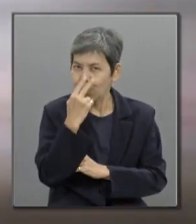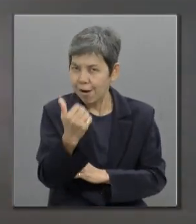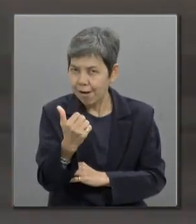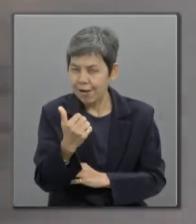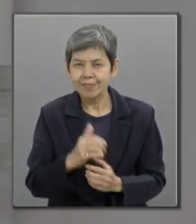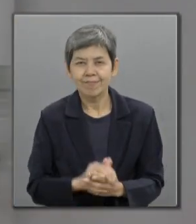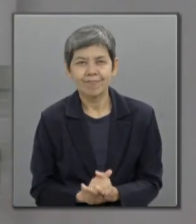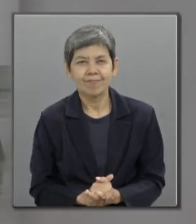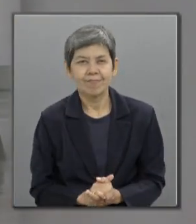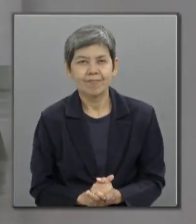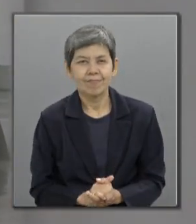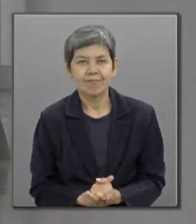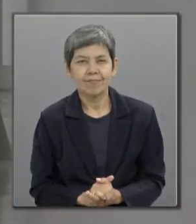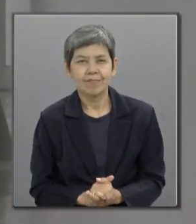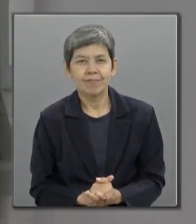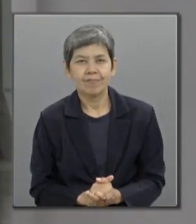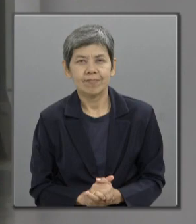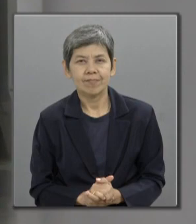ะ